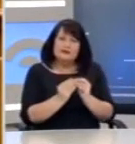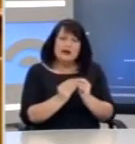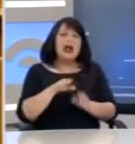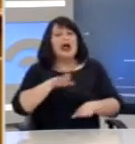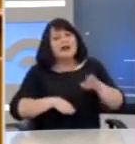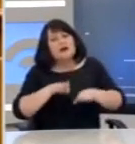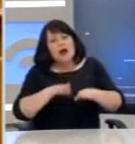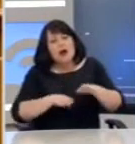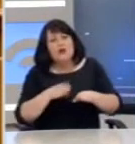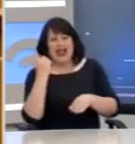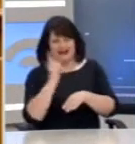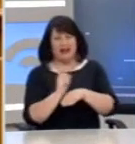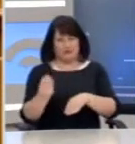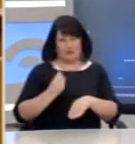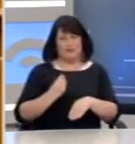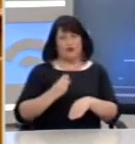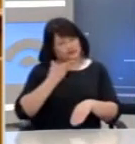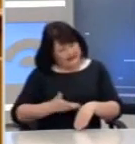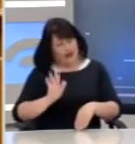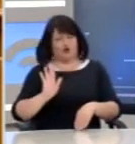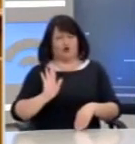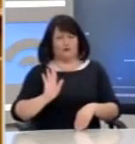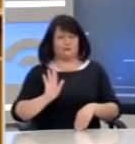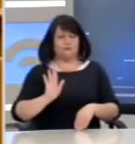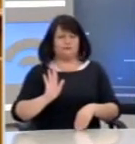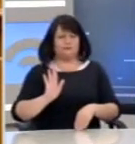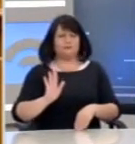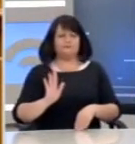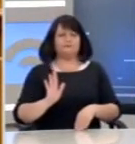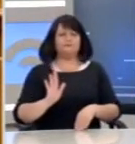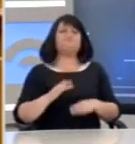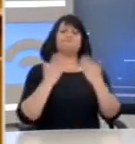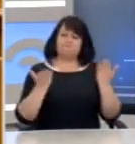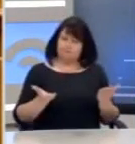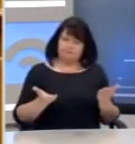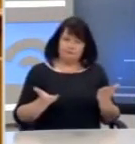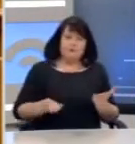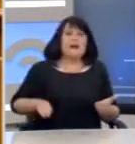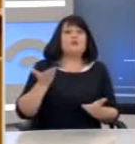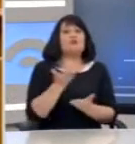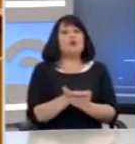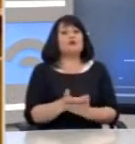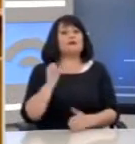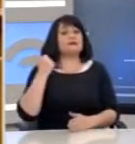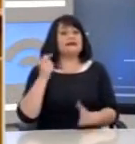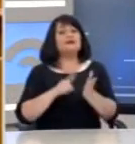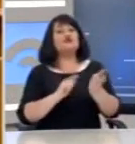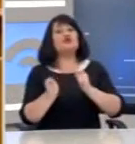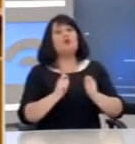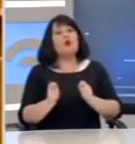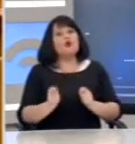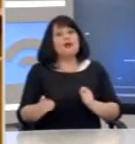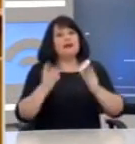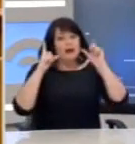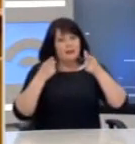το ΟΑΕΠ. Δώστε μου ένα λεπτό, κύριε Πρόεδρε, για να τελειώσω. Έρχομαι τώρα στην πρόταση που κατέθεσε χθες, την τροπολογία που κατέθεσε χθες